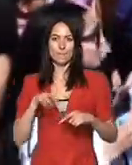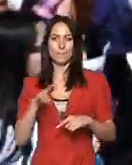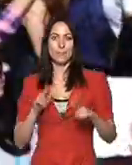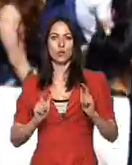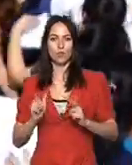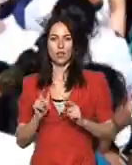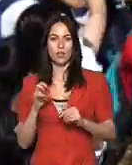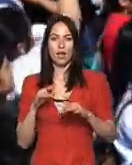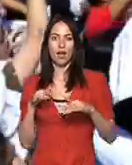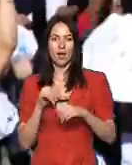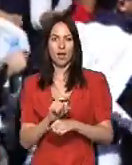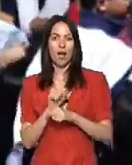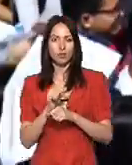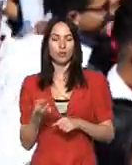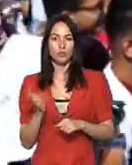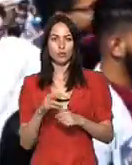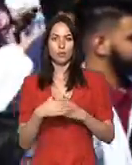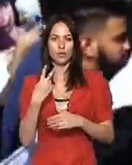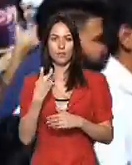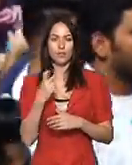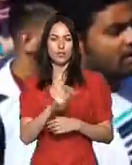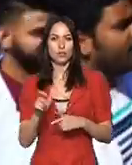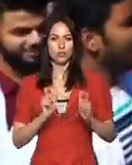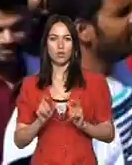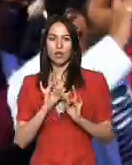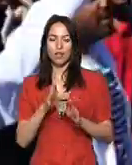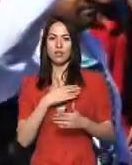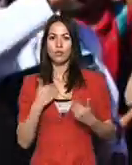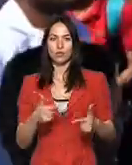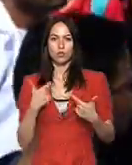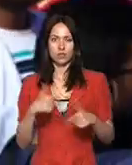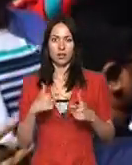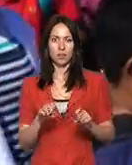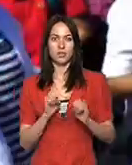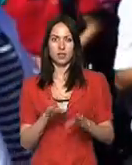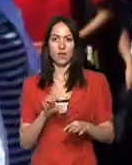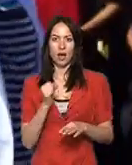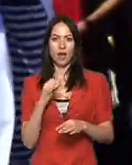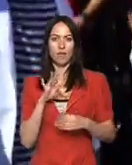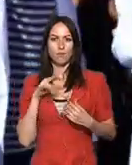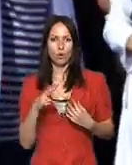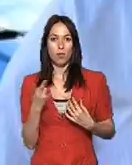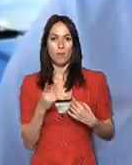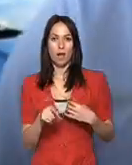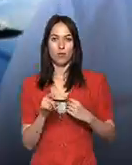близько 200 студентів. Кажуть, не хочуть здавати іспит IFOM. Його мають складати 1 липня.